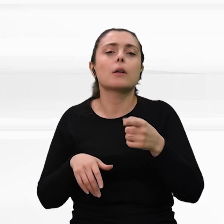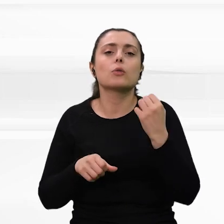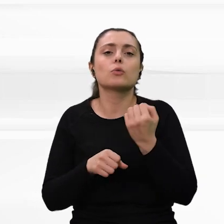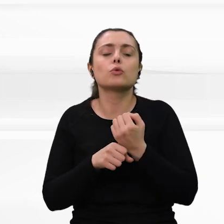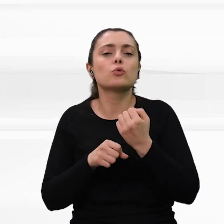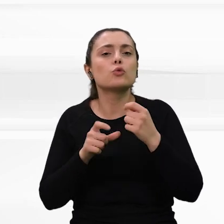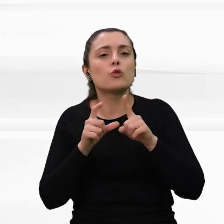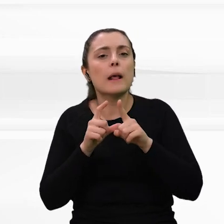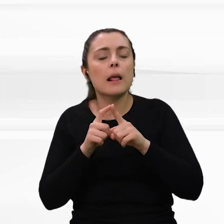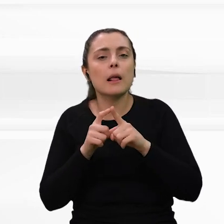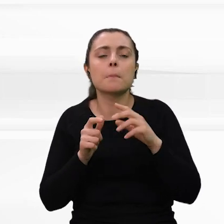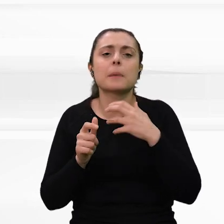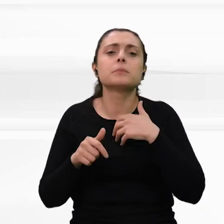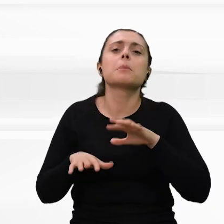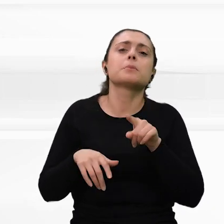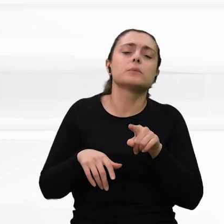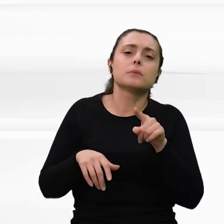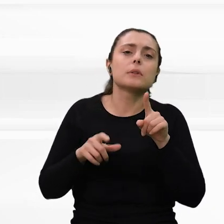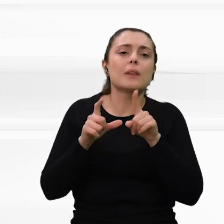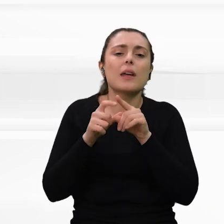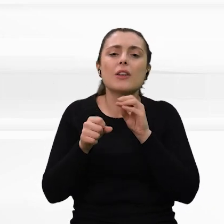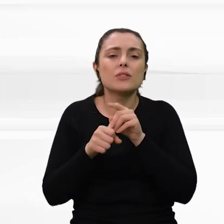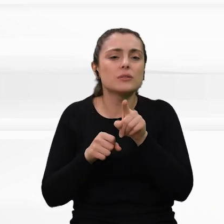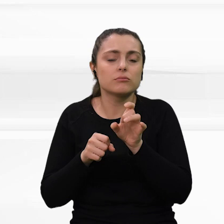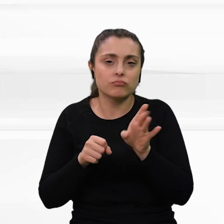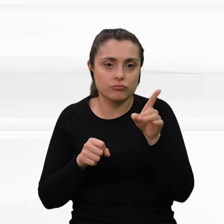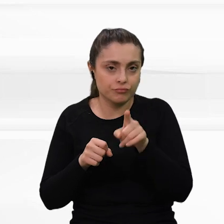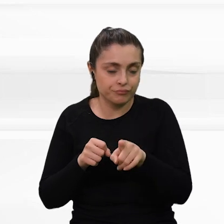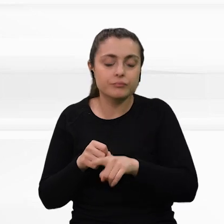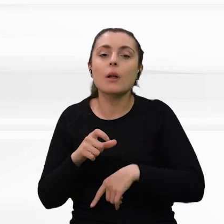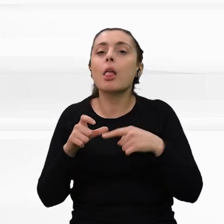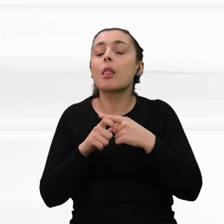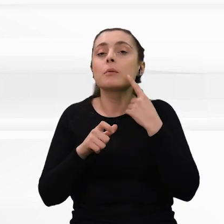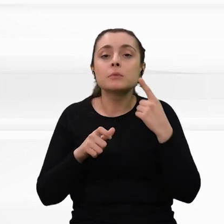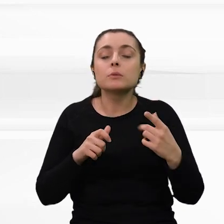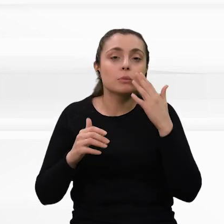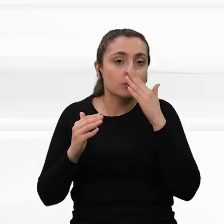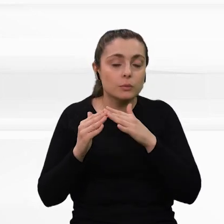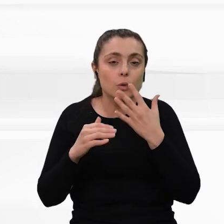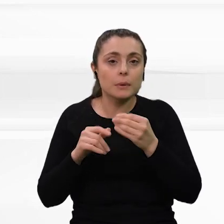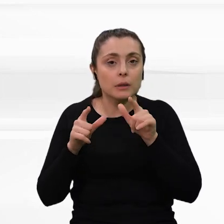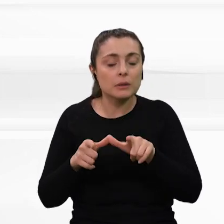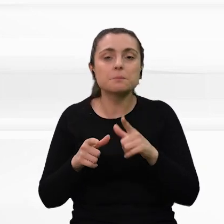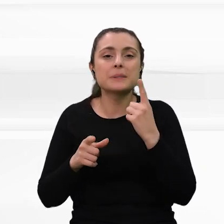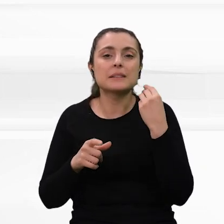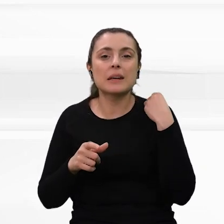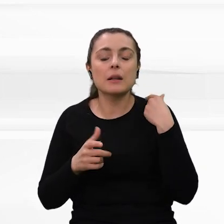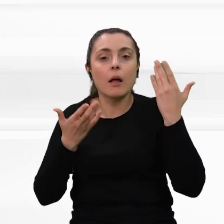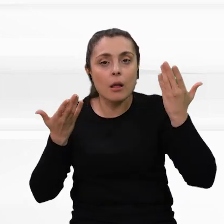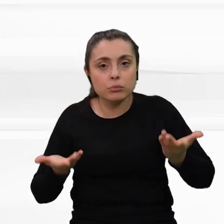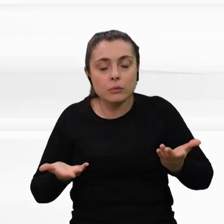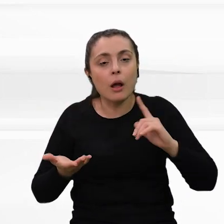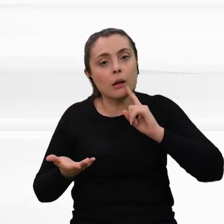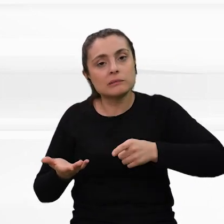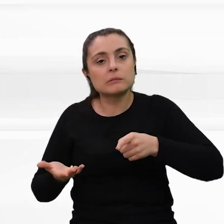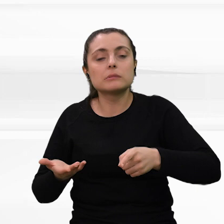duvara klavyesi benimsenmiş Dolayısıyla Denizli seçeneğinde hemen ediyoruz Ey bakalım uyum sağlaması gerektiren bir yenilgiyi